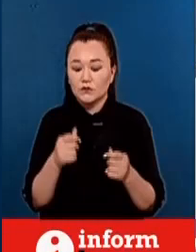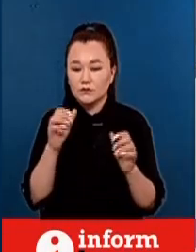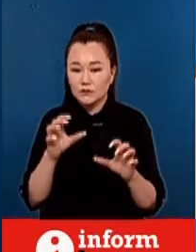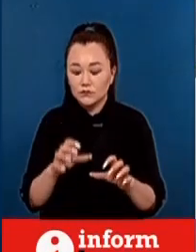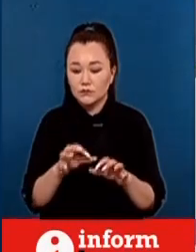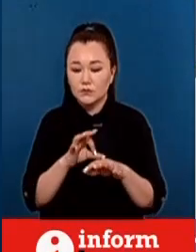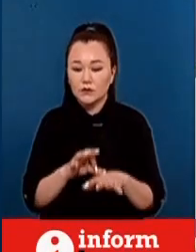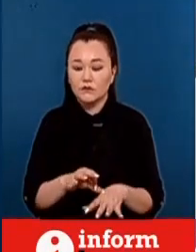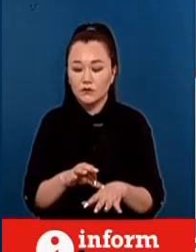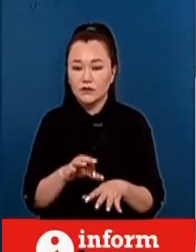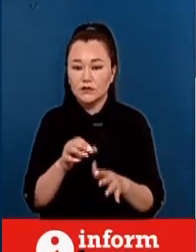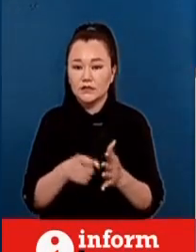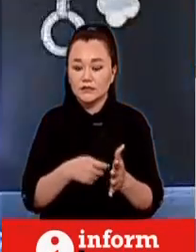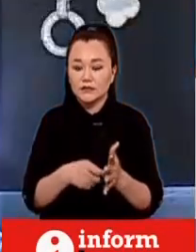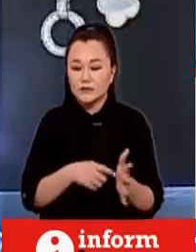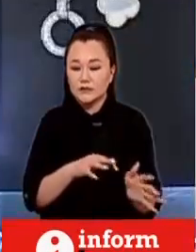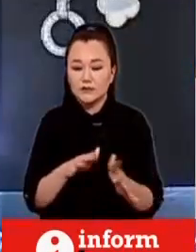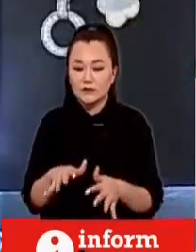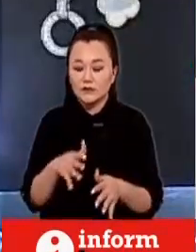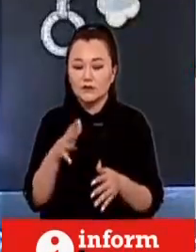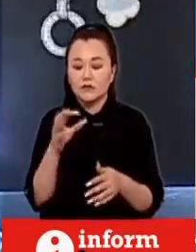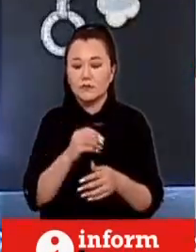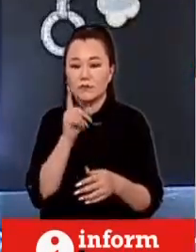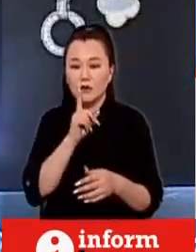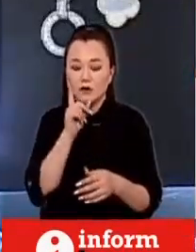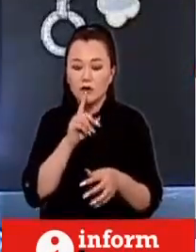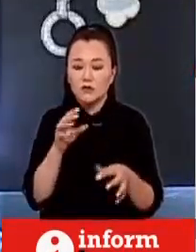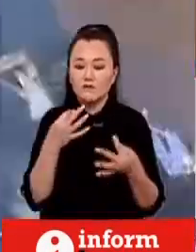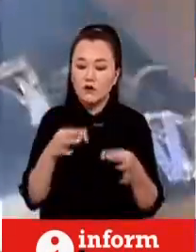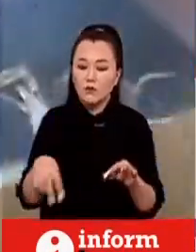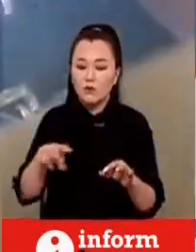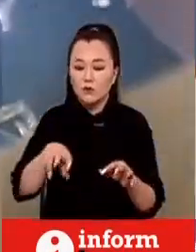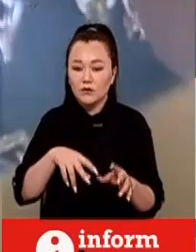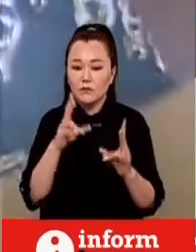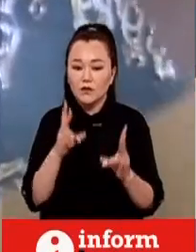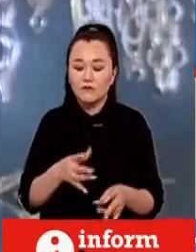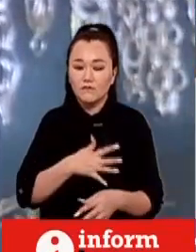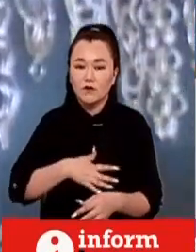законодательства проводятся следственные действия. Пока злоумышленники на свободе, пострадавшие